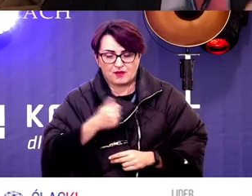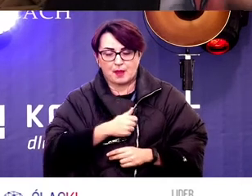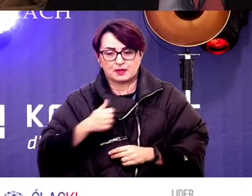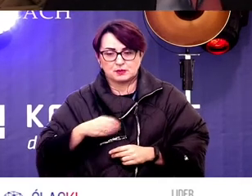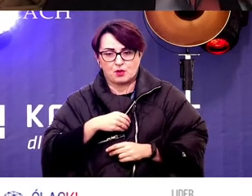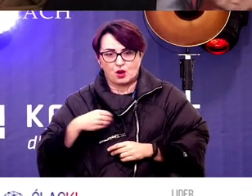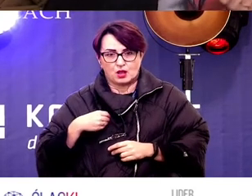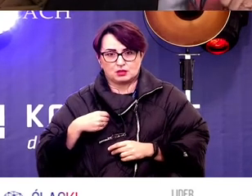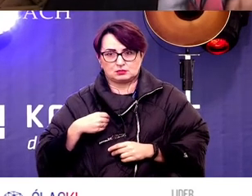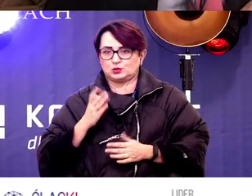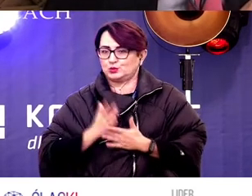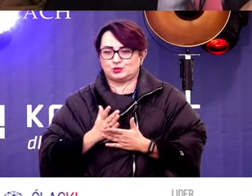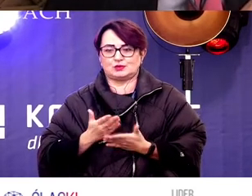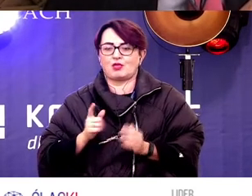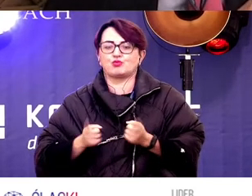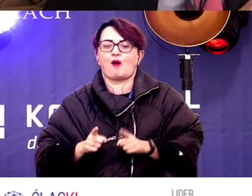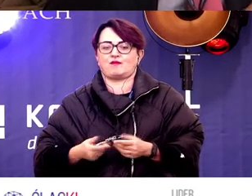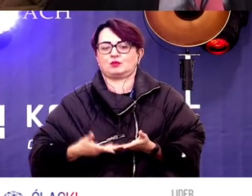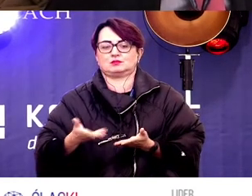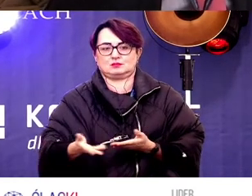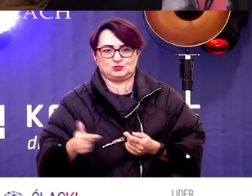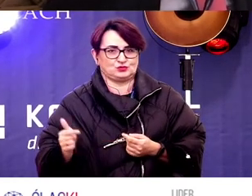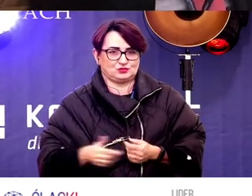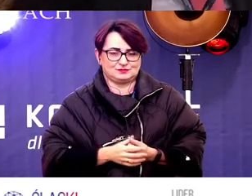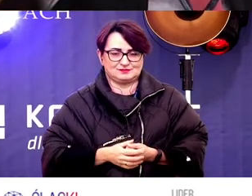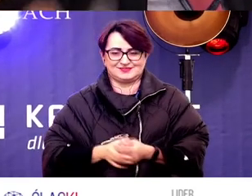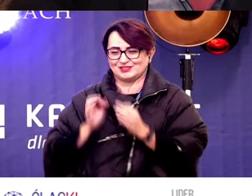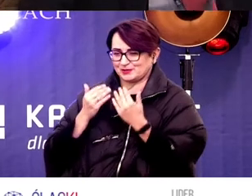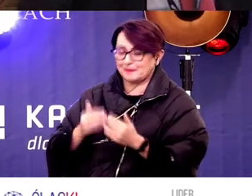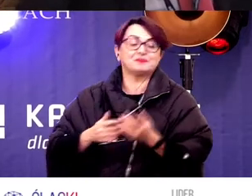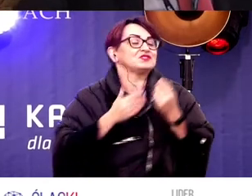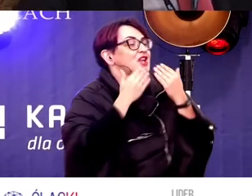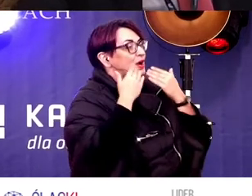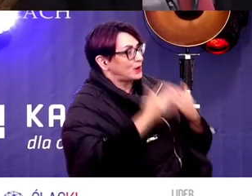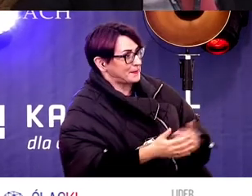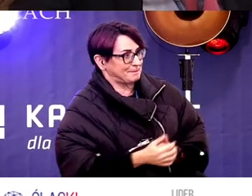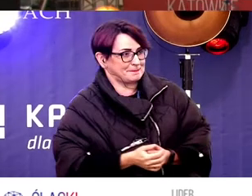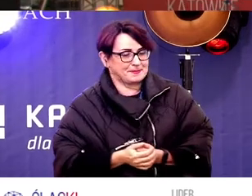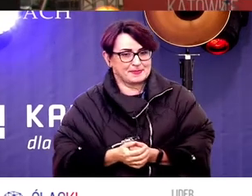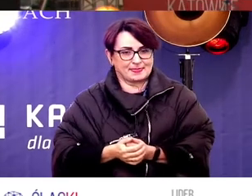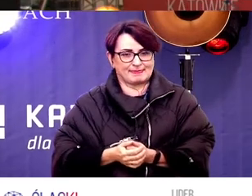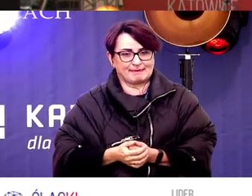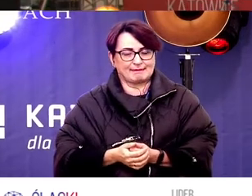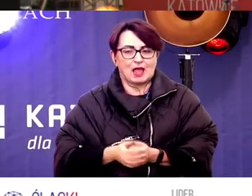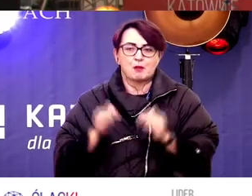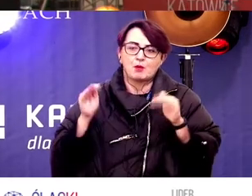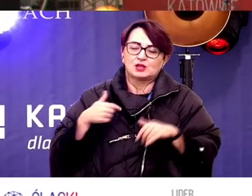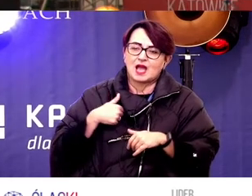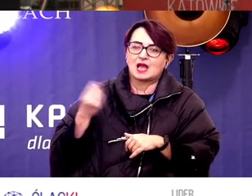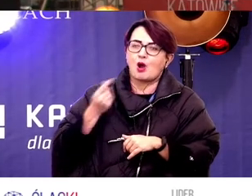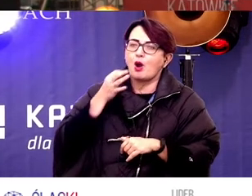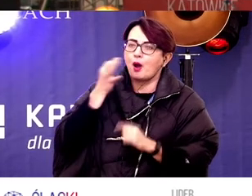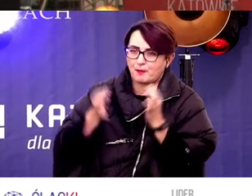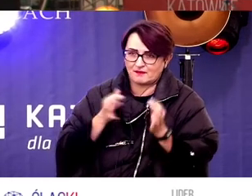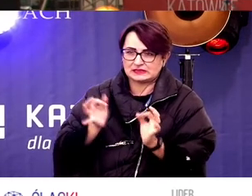Polonii, poproszono nas już o dowody osobiste. Dziękuję. Dziękuję bardzo. Ja może pozwolę sobie opowiedzieć